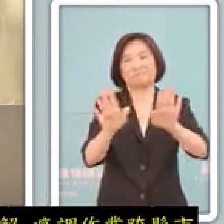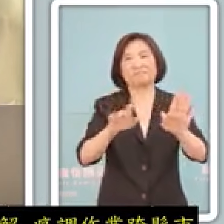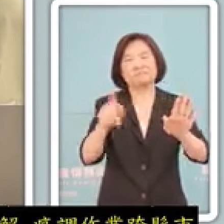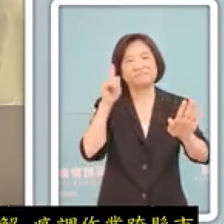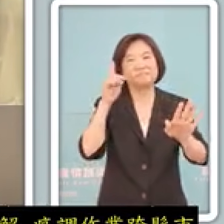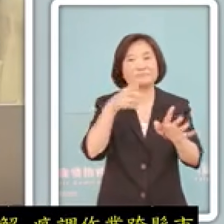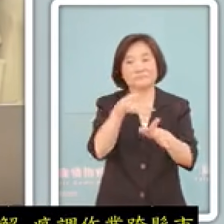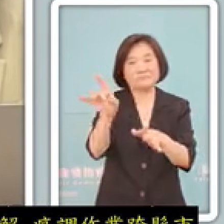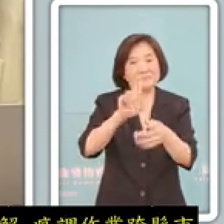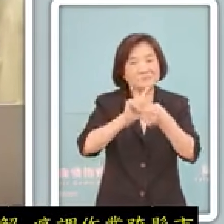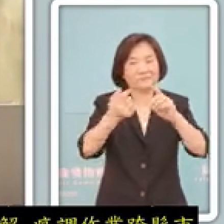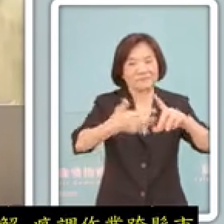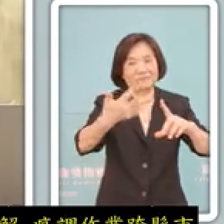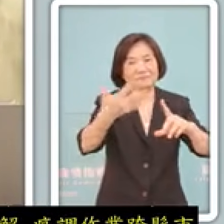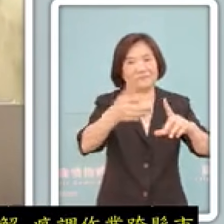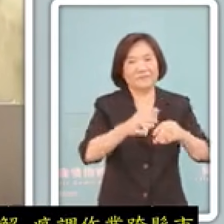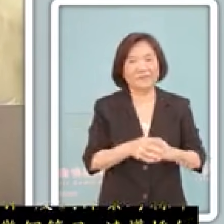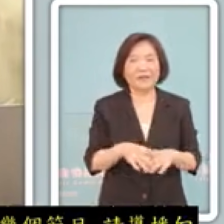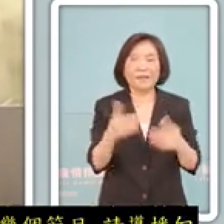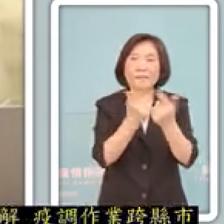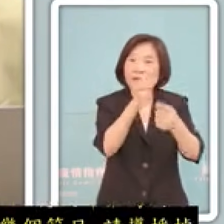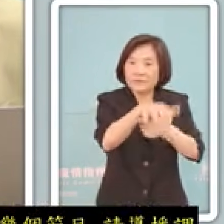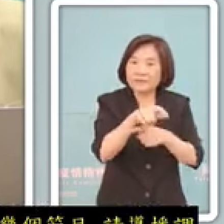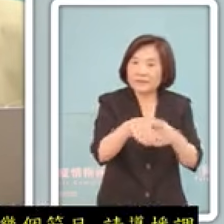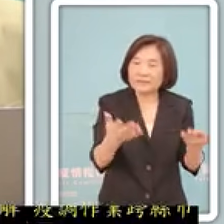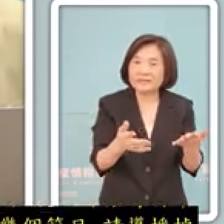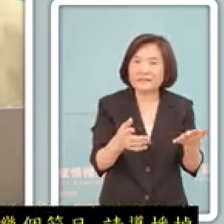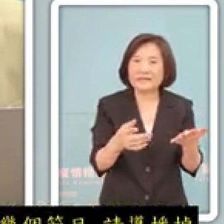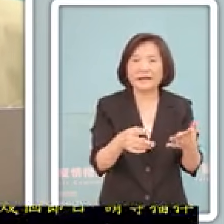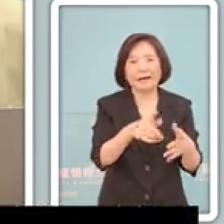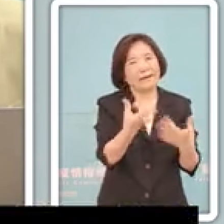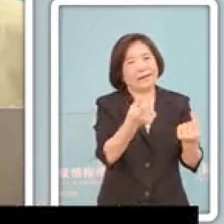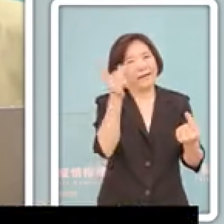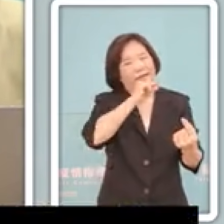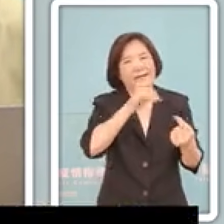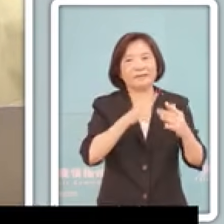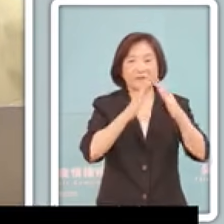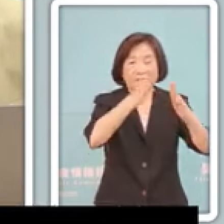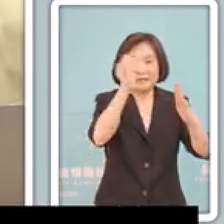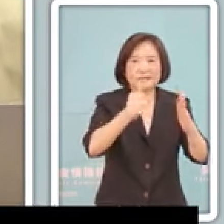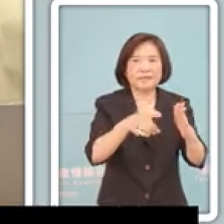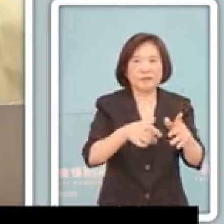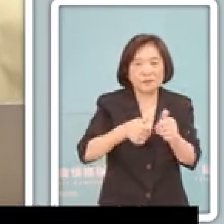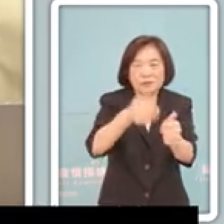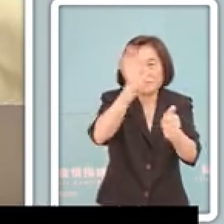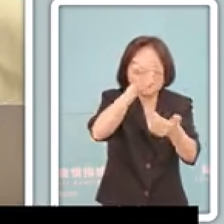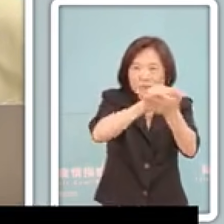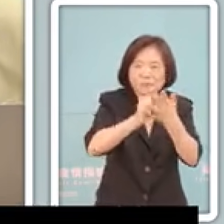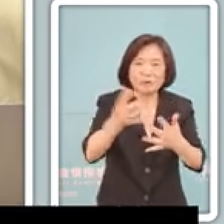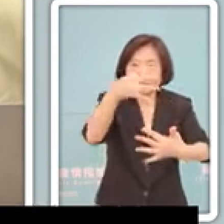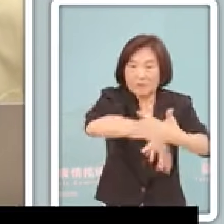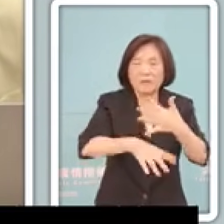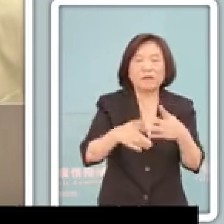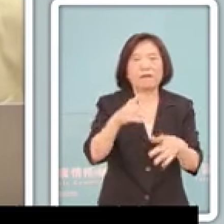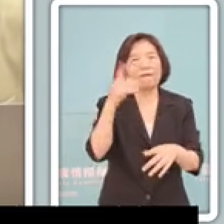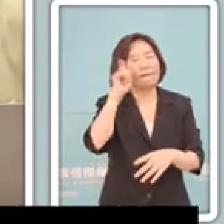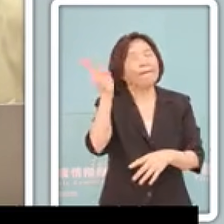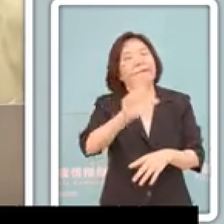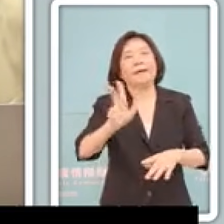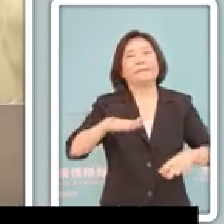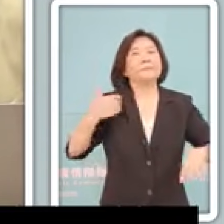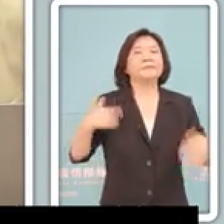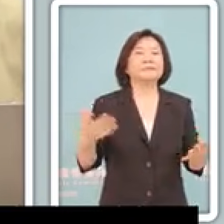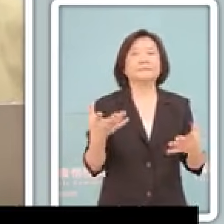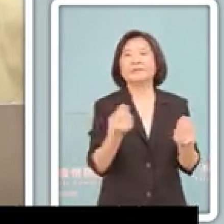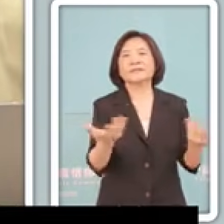下画面，有几个节目在谈北农的这个案子，依旧是谈到柯文哲不疫调、不框列、不作为，这样的事